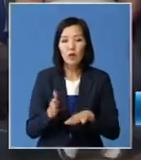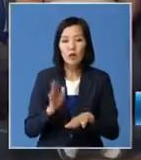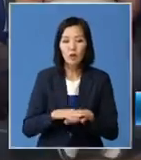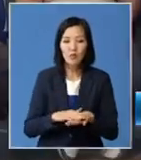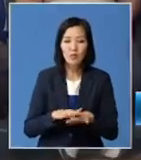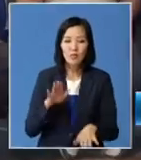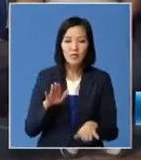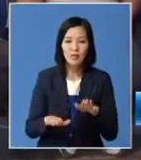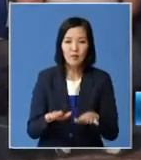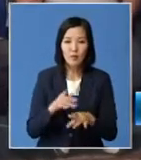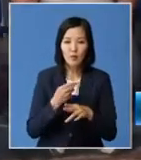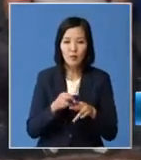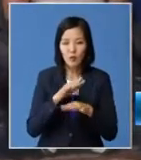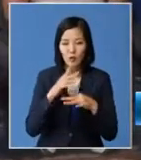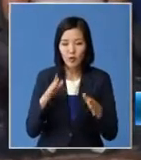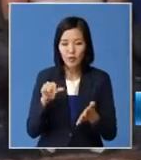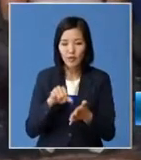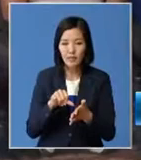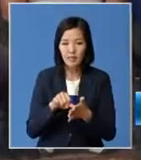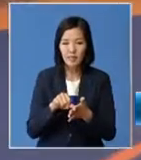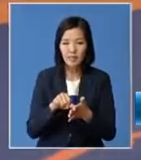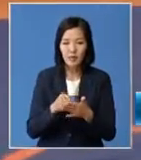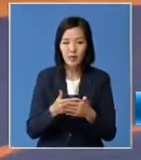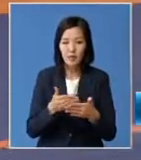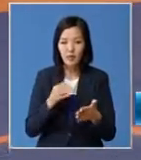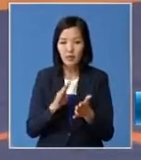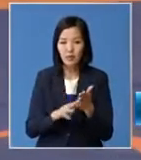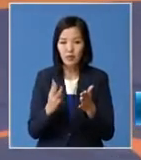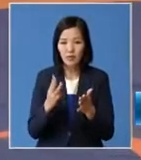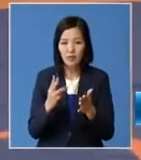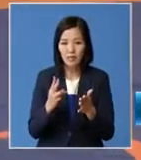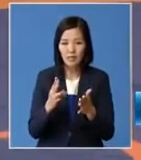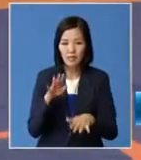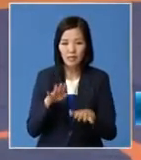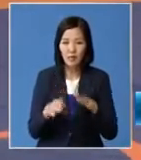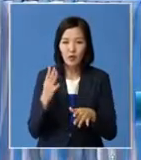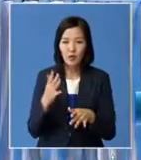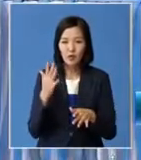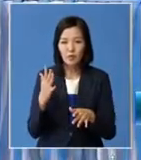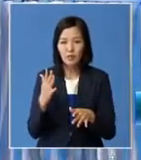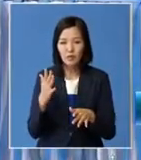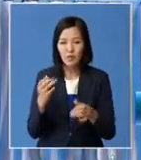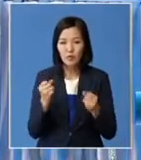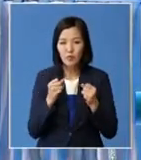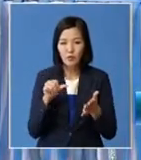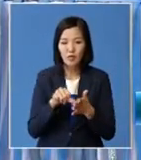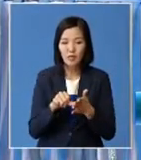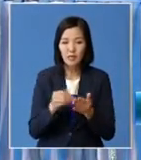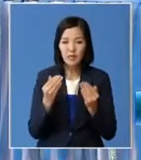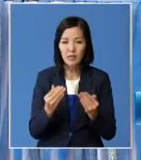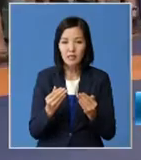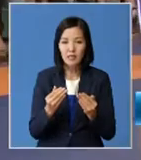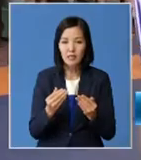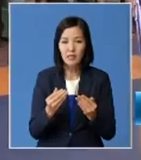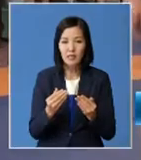спортшылардың көп болуымен ерекшеленеді. Мамандардың айтуынша, бұған дейін 92 келі дәрежеде 4-5 спортшы ғана белдесте, бүгінде қатары 2